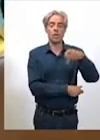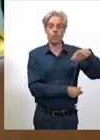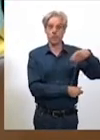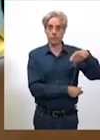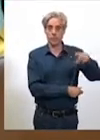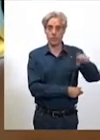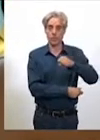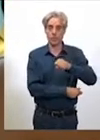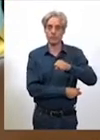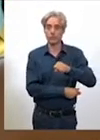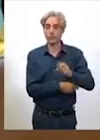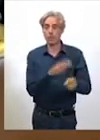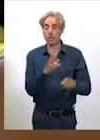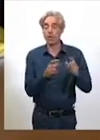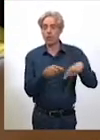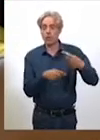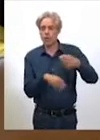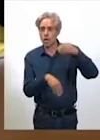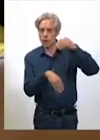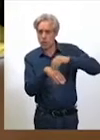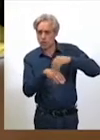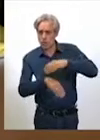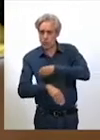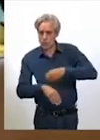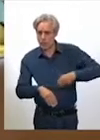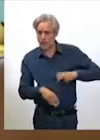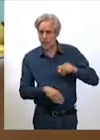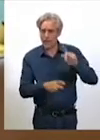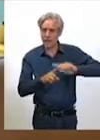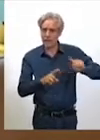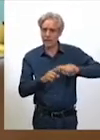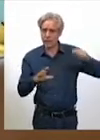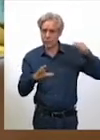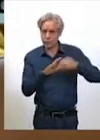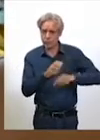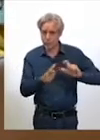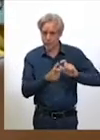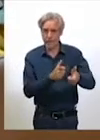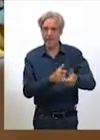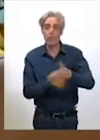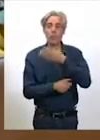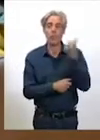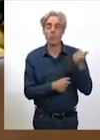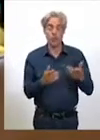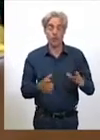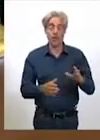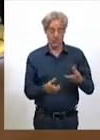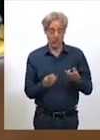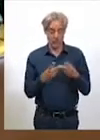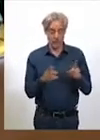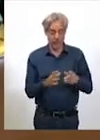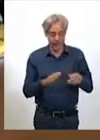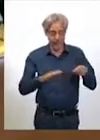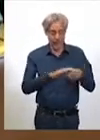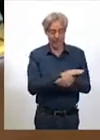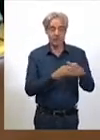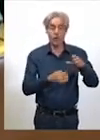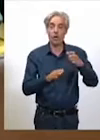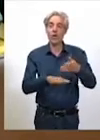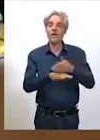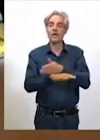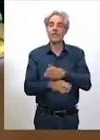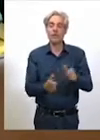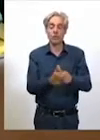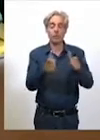aura l'occasion, a priori, au prochain conseil municipal, de rentrer dans le détail de ce sujet-là, mais une collectivité qui a investi dans le capital d'une entreprise,